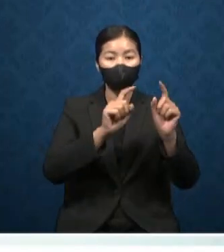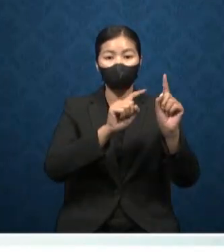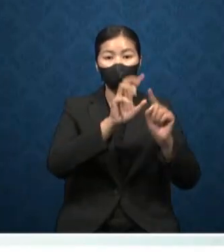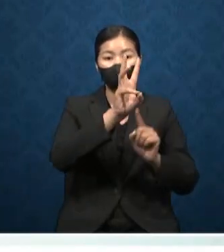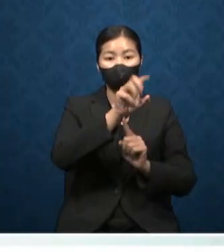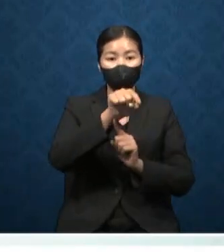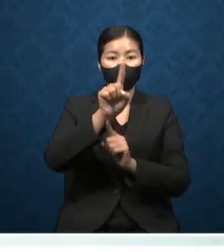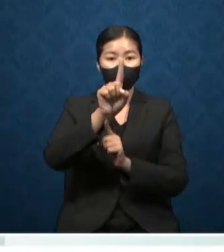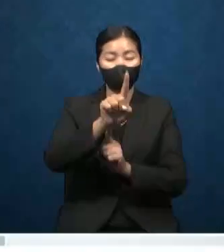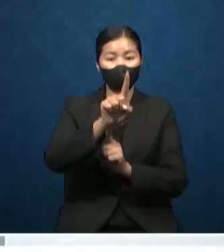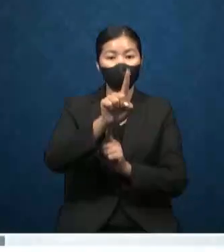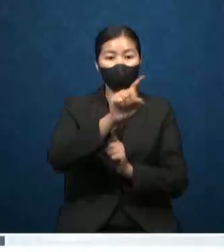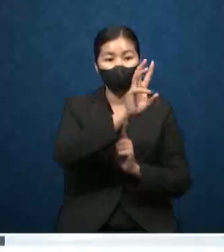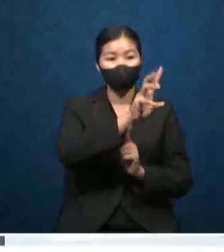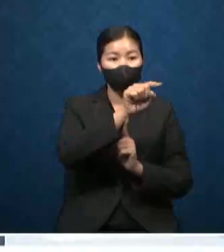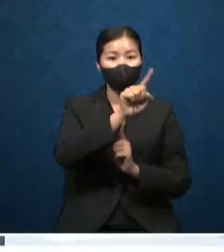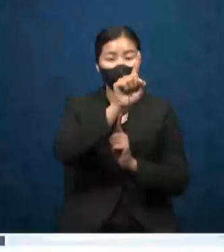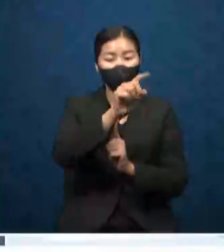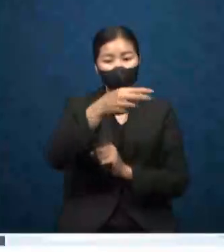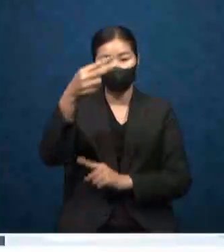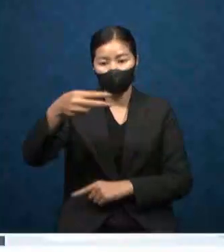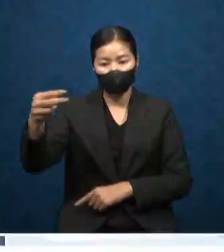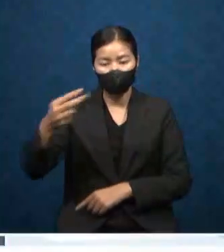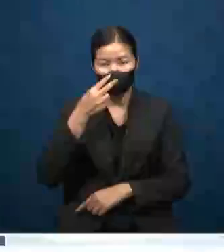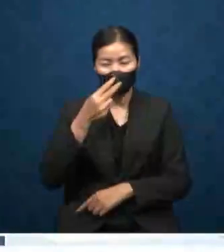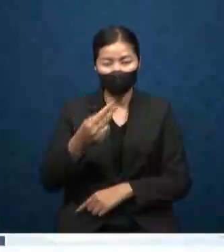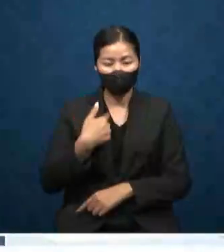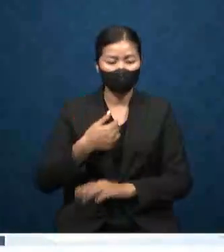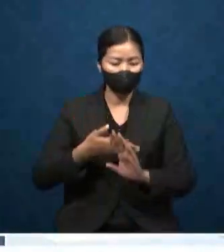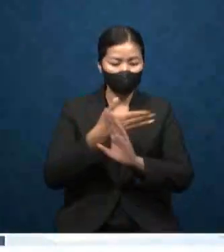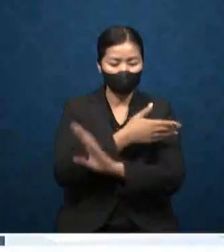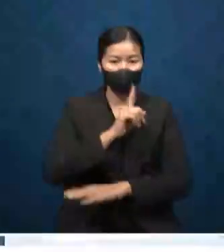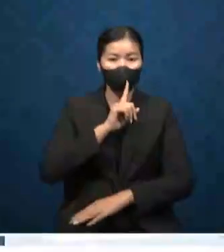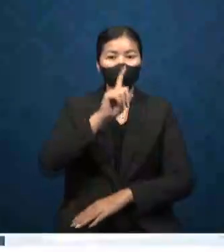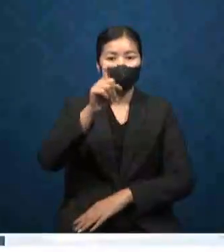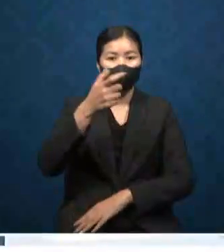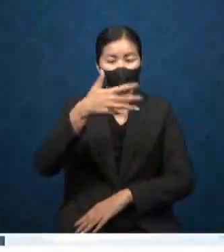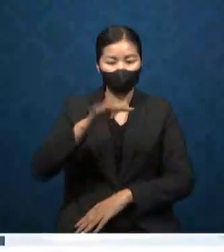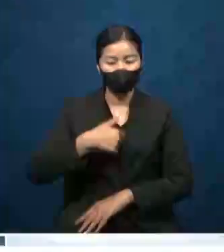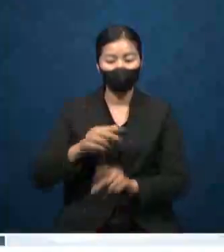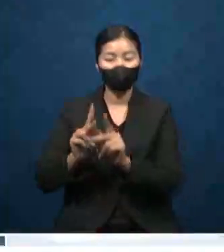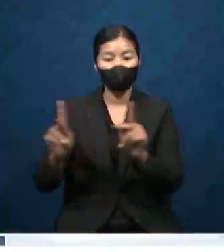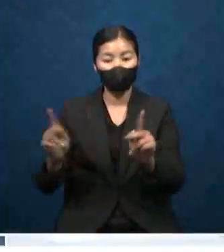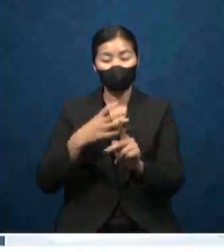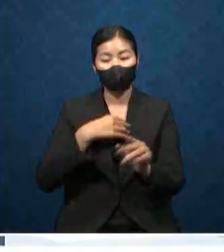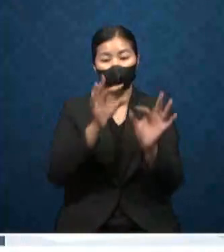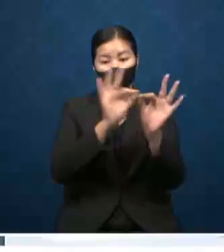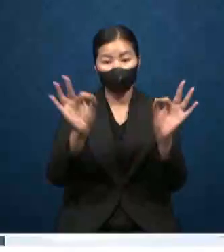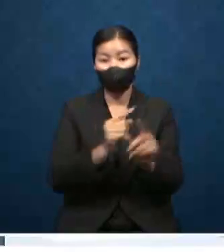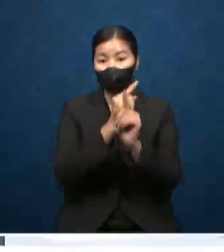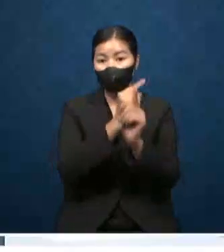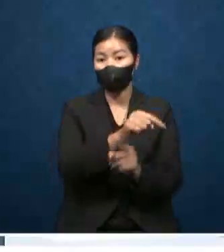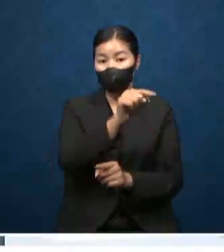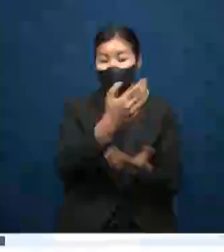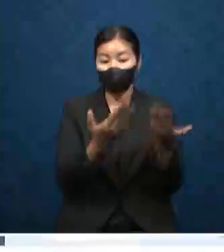ข้อสังเกตผมได้เรียนถามไปเมื่อก่อนหน้านี้แล้วว่าทางกรรมาธิการยังยืนยันที่จะใช้ข้อความตามนี้หรือไม่อย่างไรครับเพราะว่า